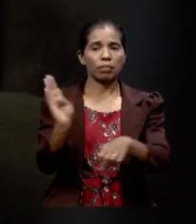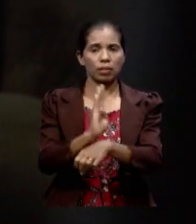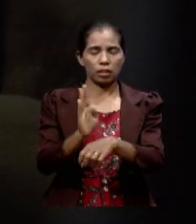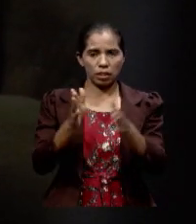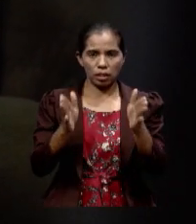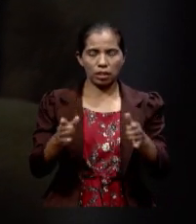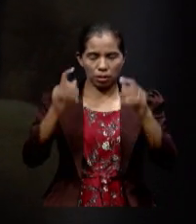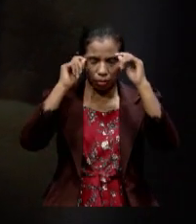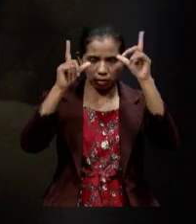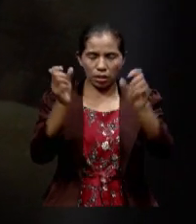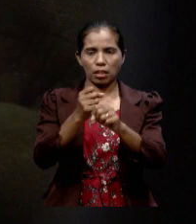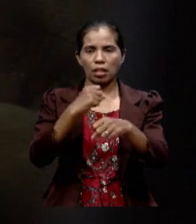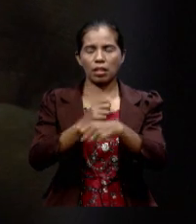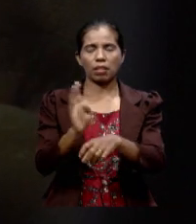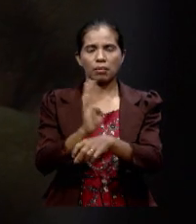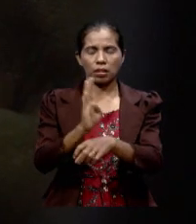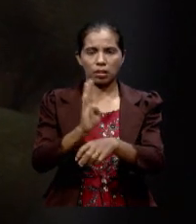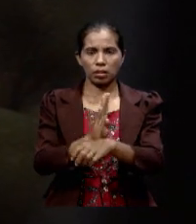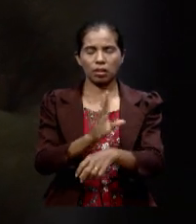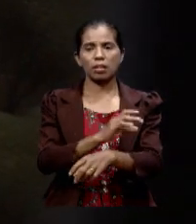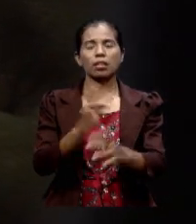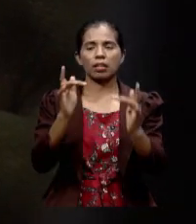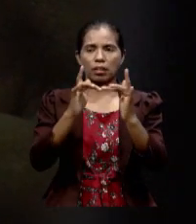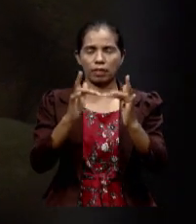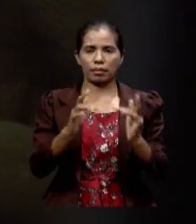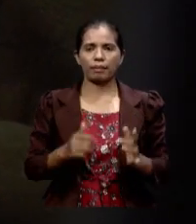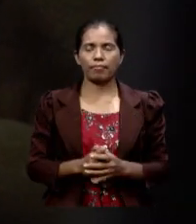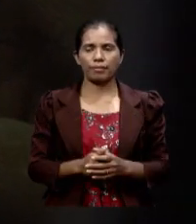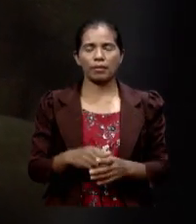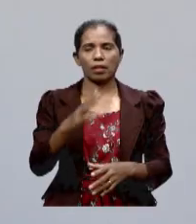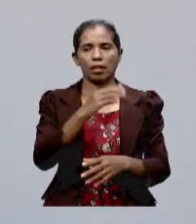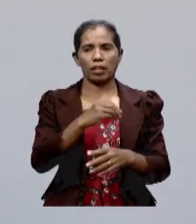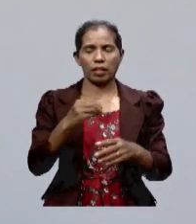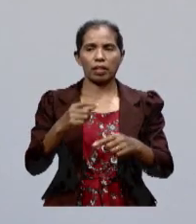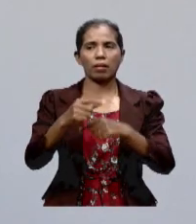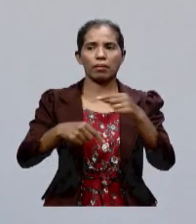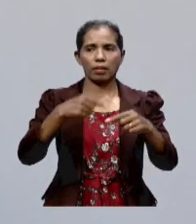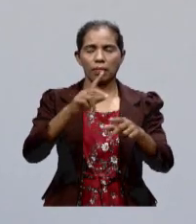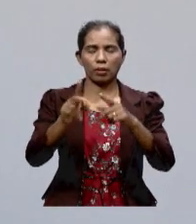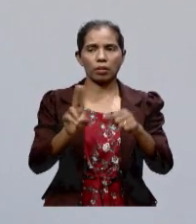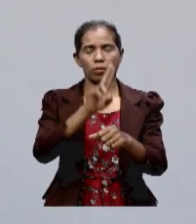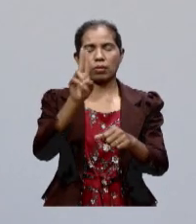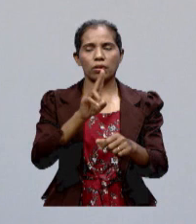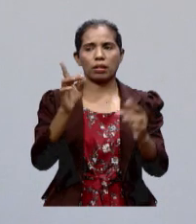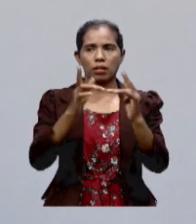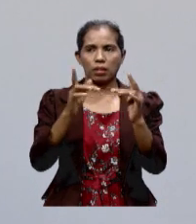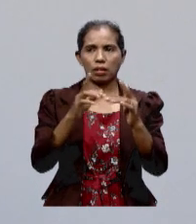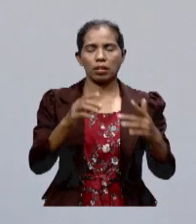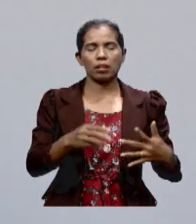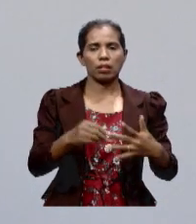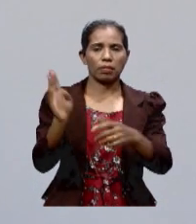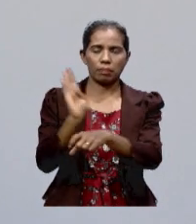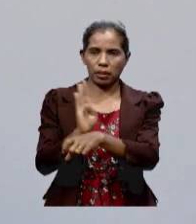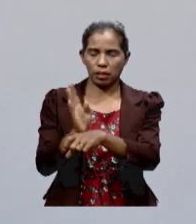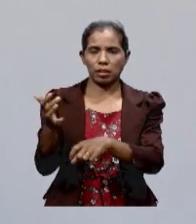nebe halo negócio online. Caitlin Hatete, e a era globalização, né? É mo roto utiliza internet, liu-liu ba empresário sira